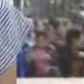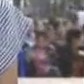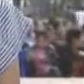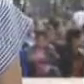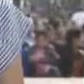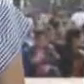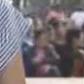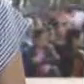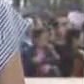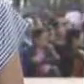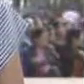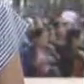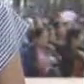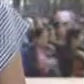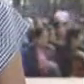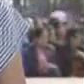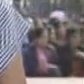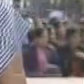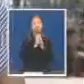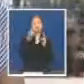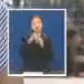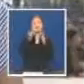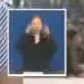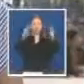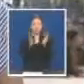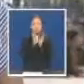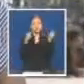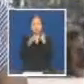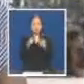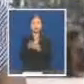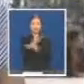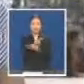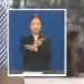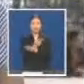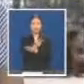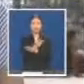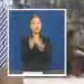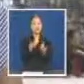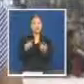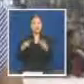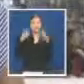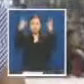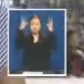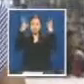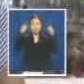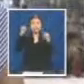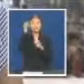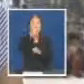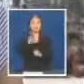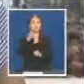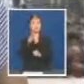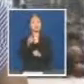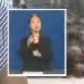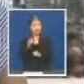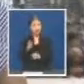ตอนนี้นะคะดิฉันอยู่ที่วัดโพทองอำเภอเมืองจังหวัดจันทบุรีค่ะซึ่งนายอภิสิทธิ์เวชชาชีวะนายกรัฐมนตรีนะ